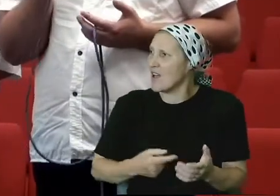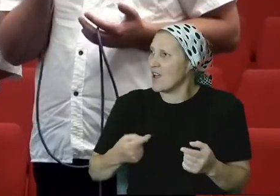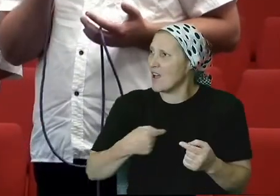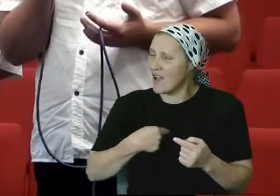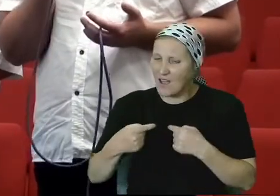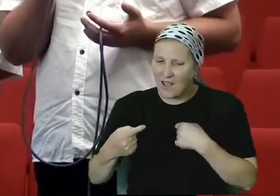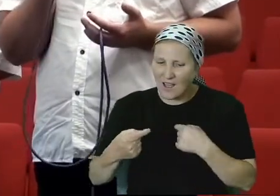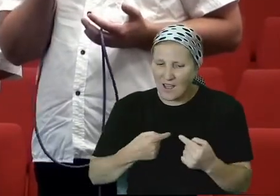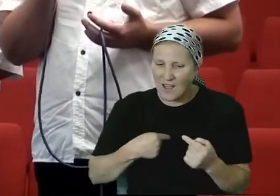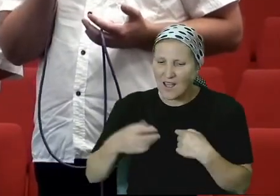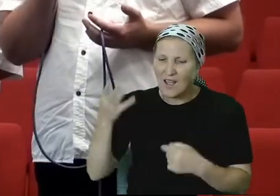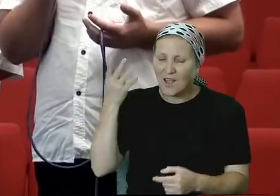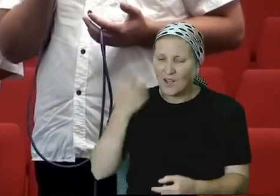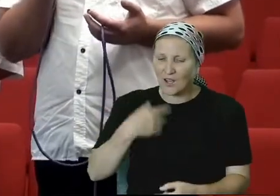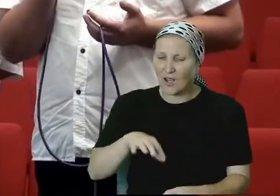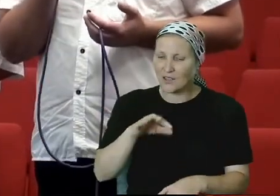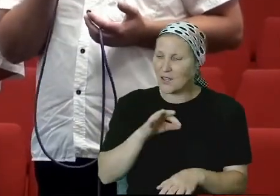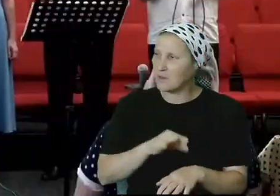зранене,